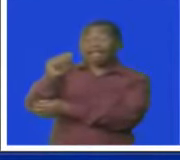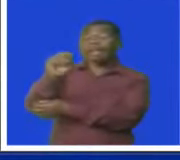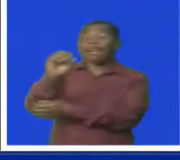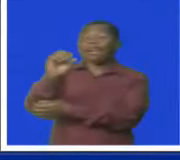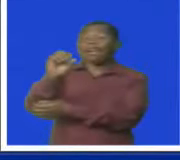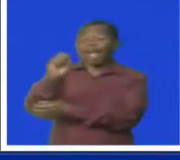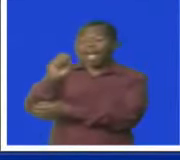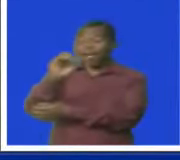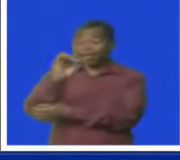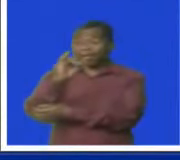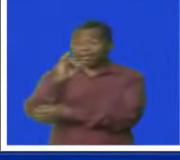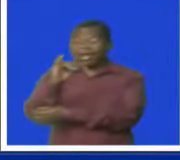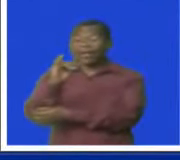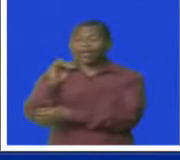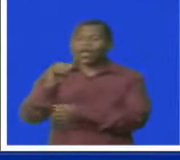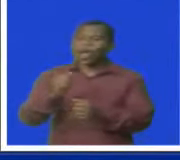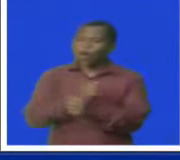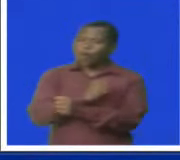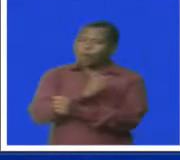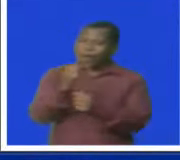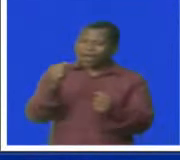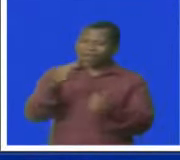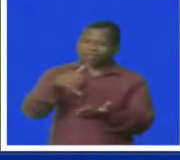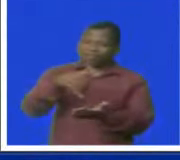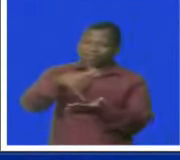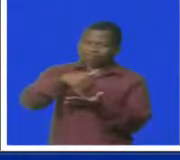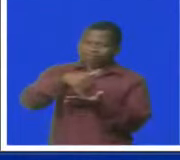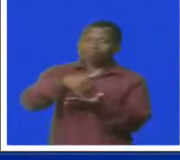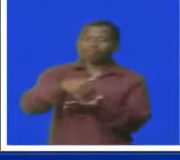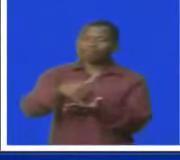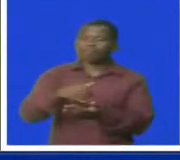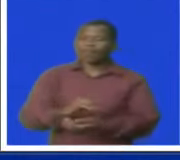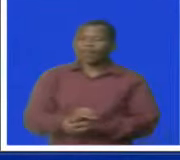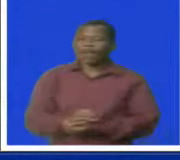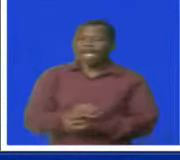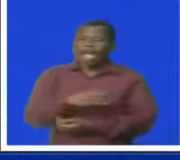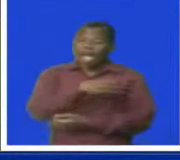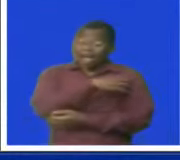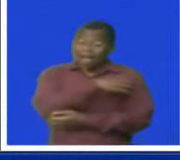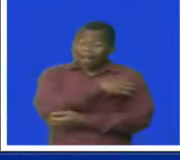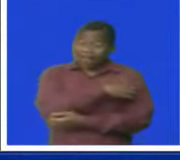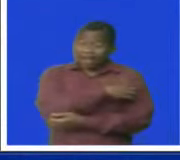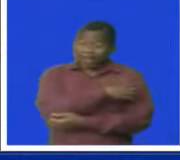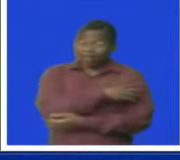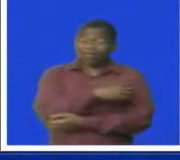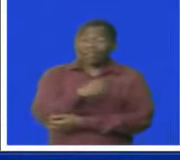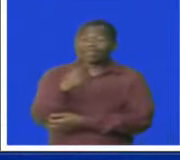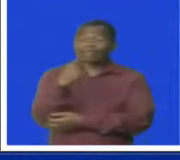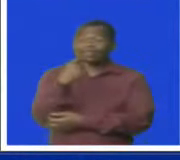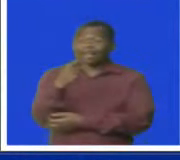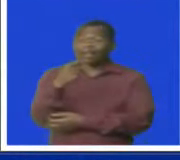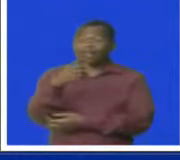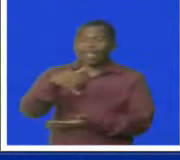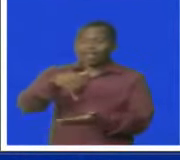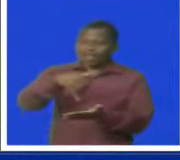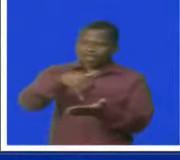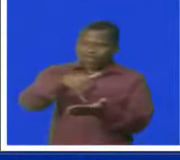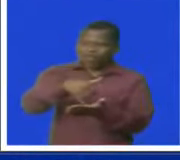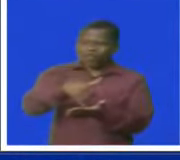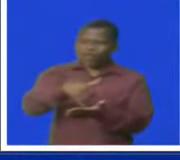John Ngomedulu uthi lenzebe lonyaka bayibeka njengesikhumbuto semphathi wabo longasekho emhlabeni